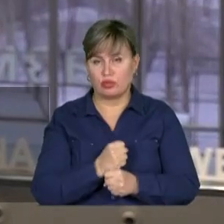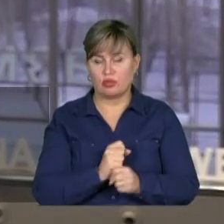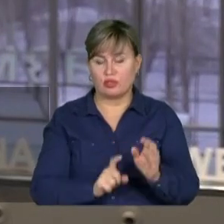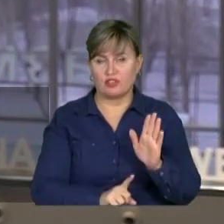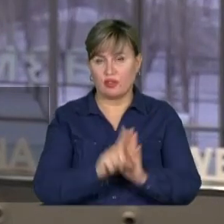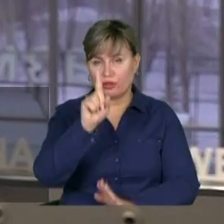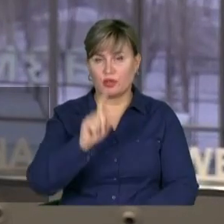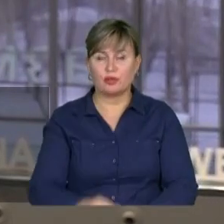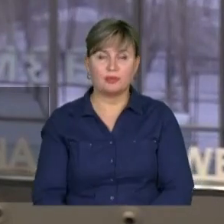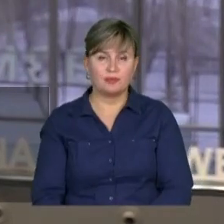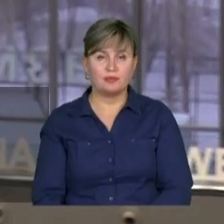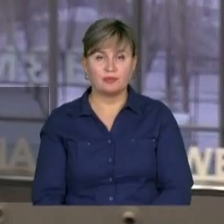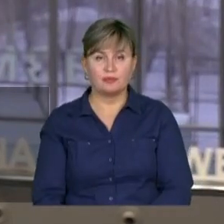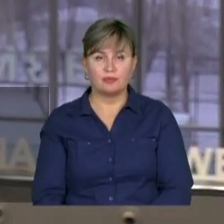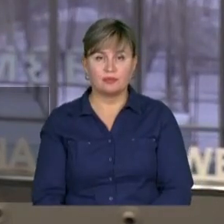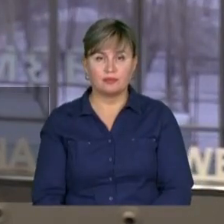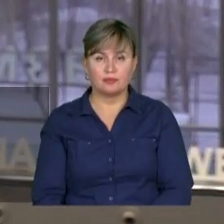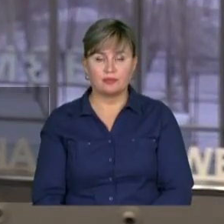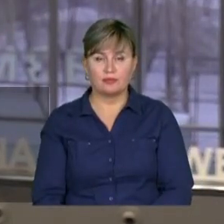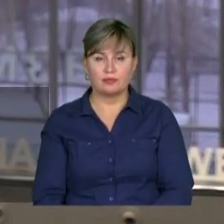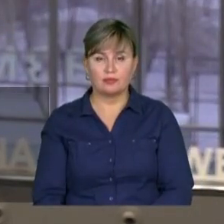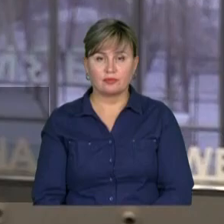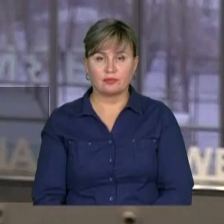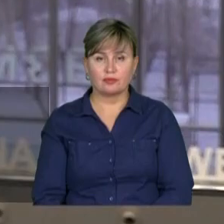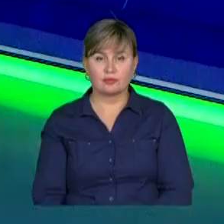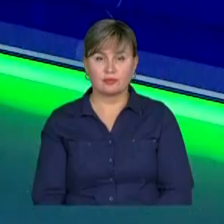Мира Альжанова, Данияр Умар, Дастан Темирбекулы, телеканал Алматы,